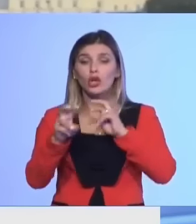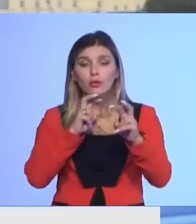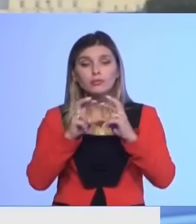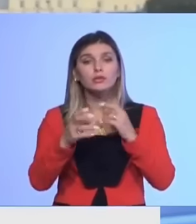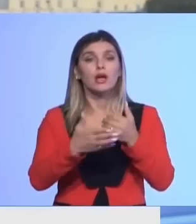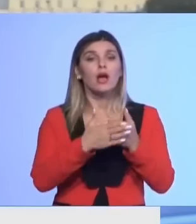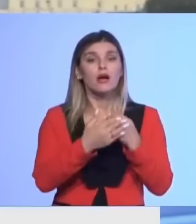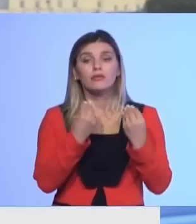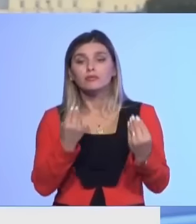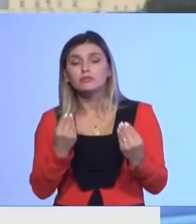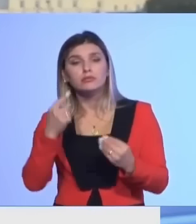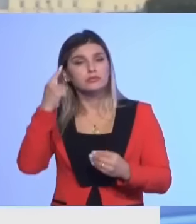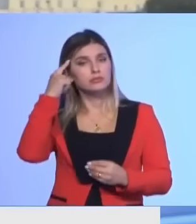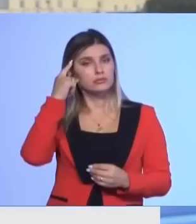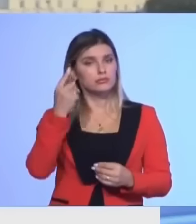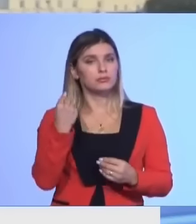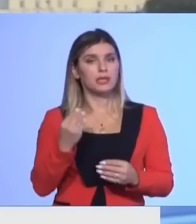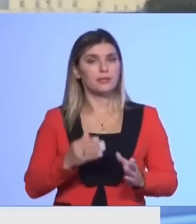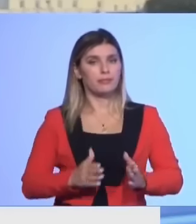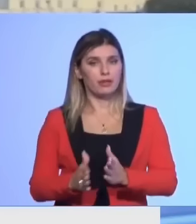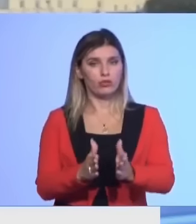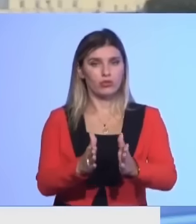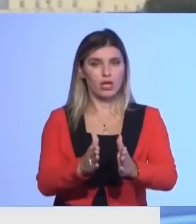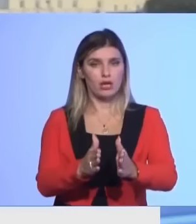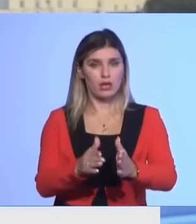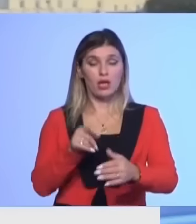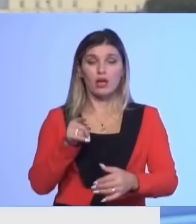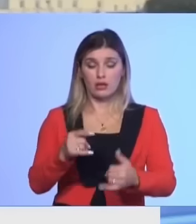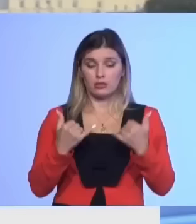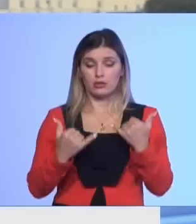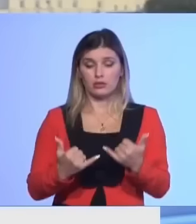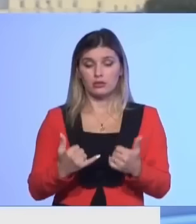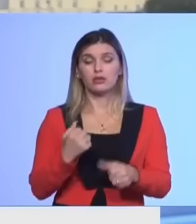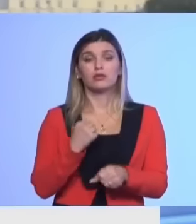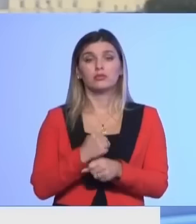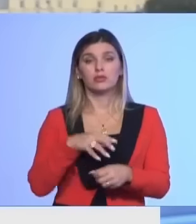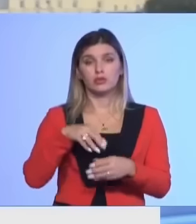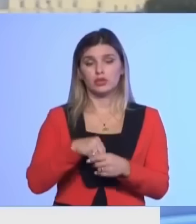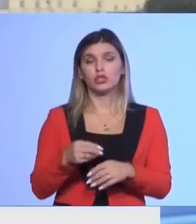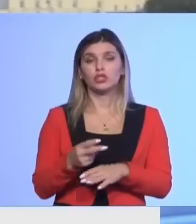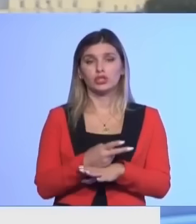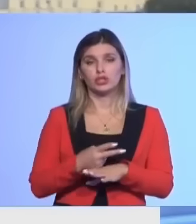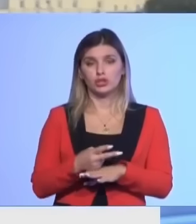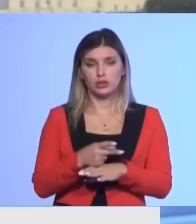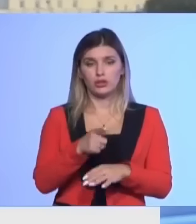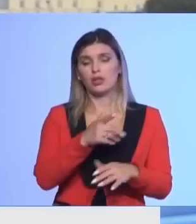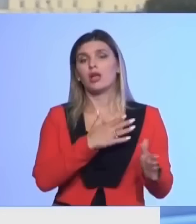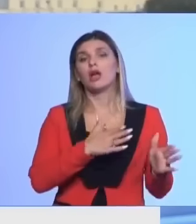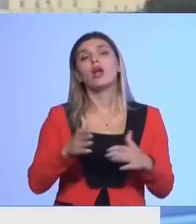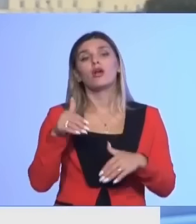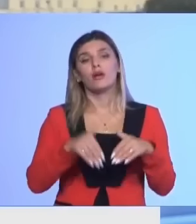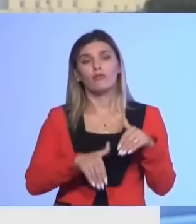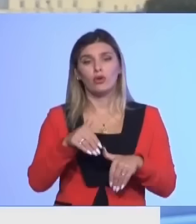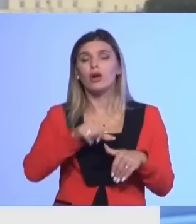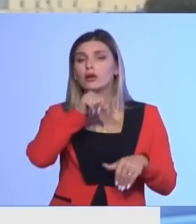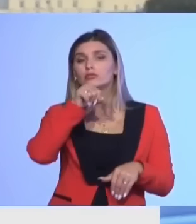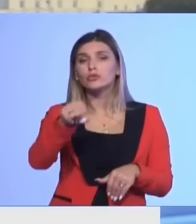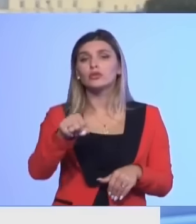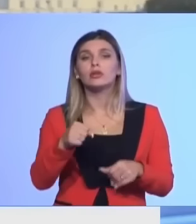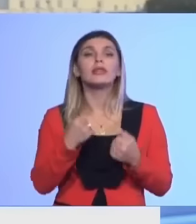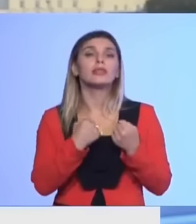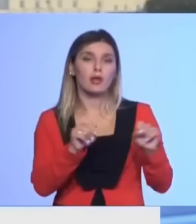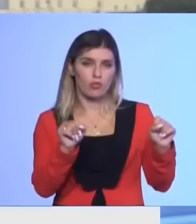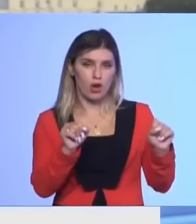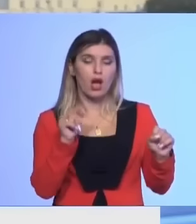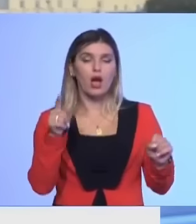votuesit republikan. Pavarësisht se zoti Walz tani shërben si guvernator në një shtet që voton vazhdimisht për demokratet, ai ka treguar